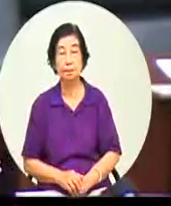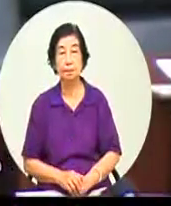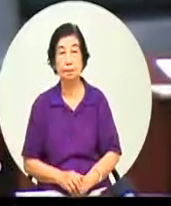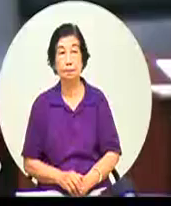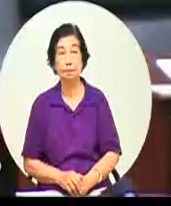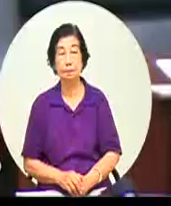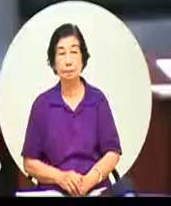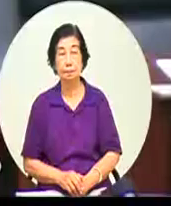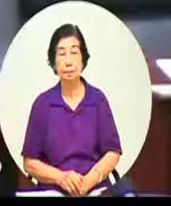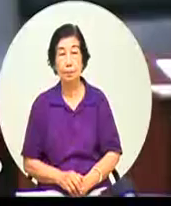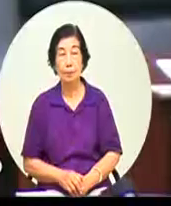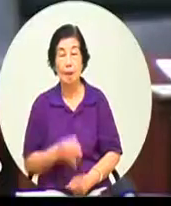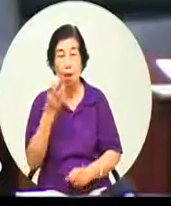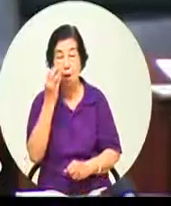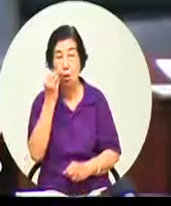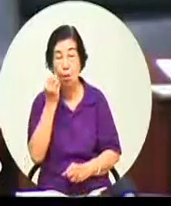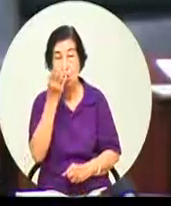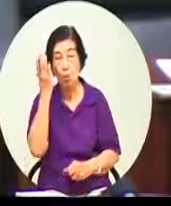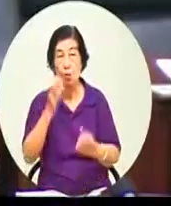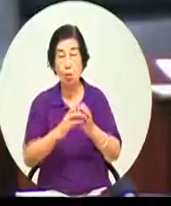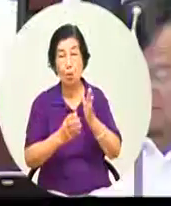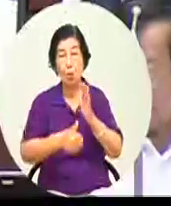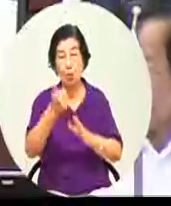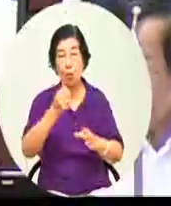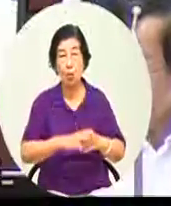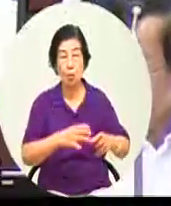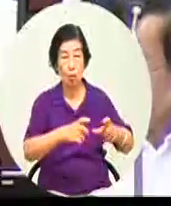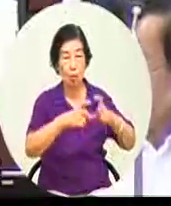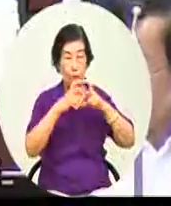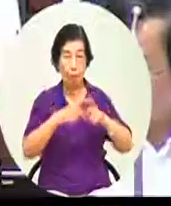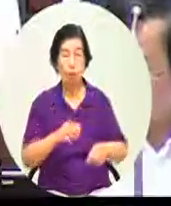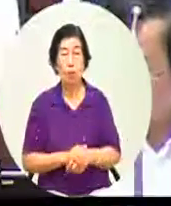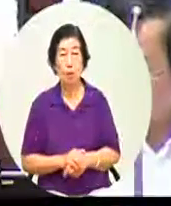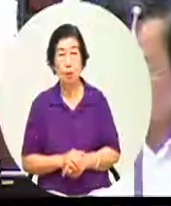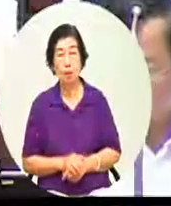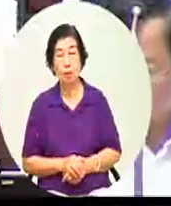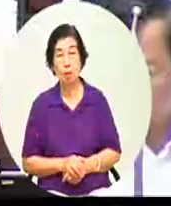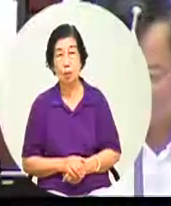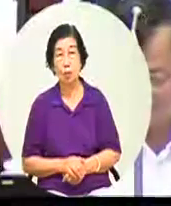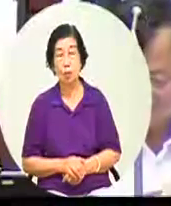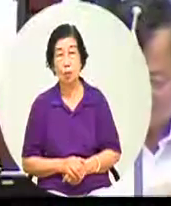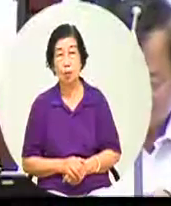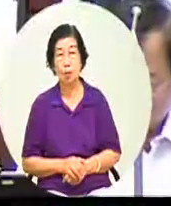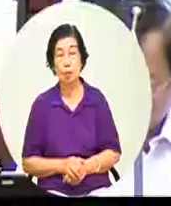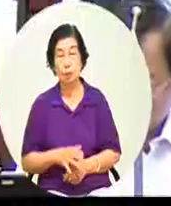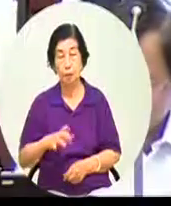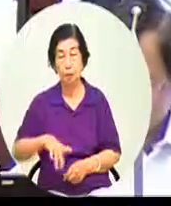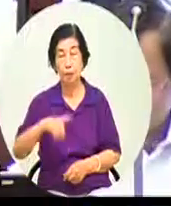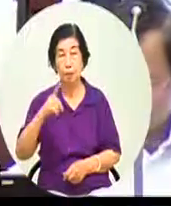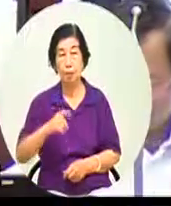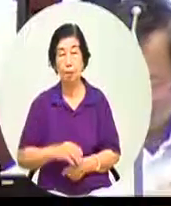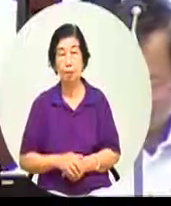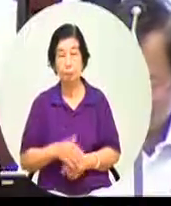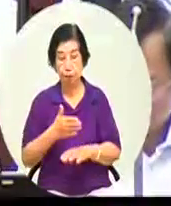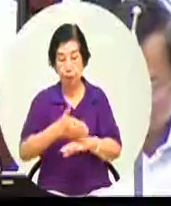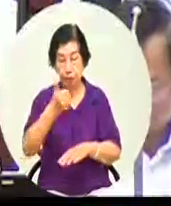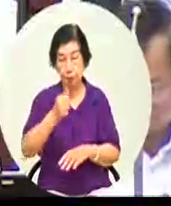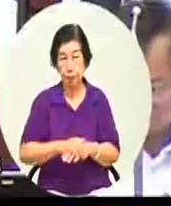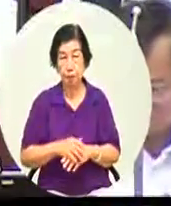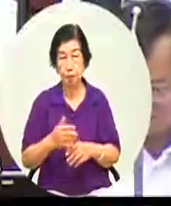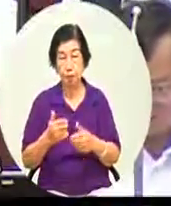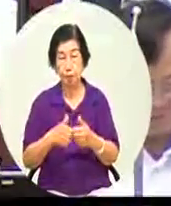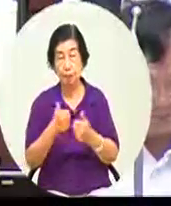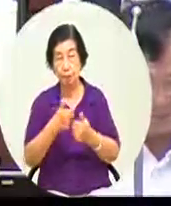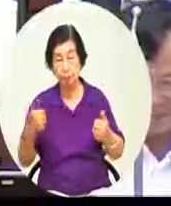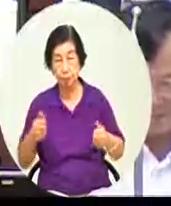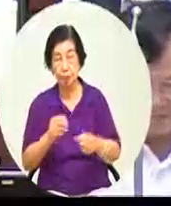好，观光局郑局长请答复。 好，谢谢主席，谢谢陈议员。我想首先感谢议员对于观光的用